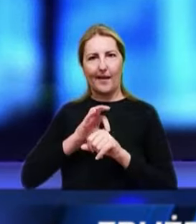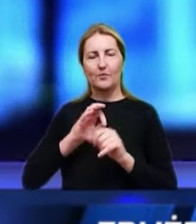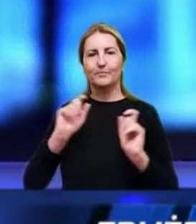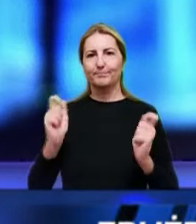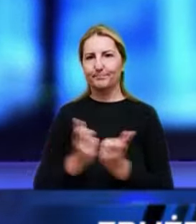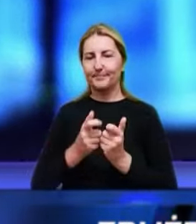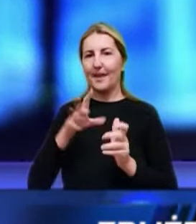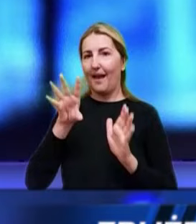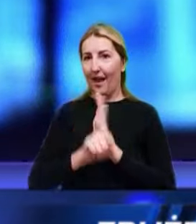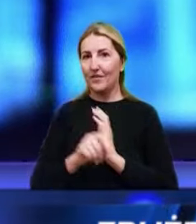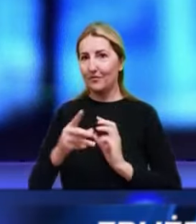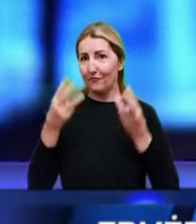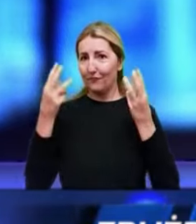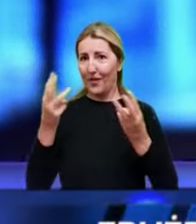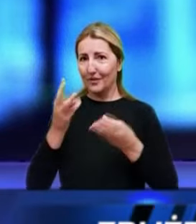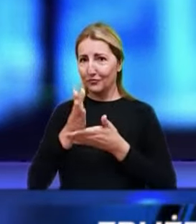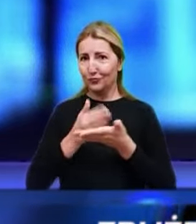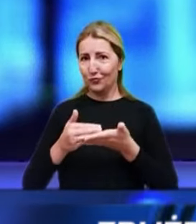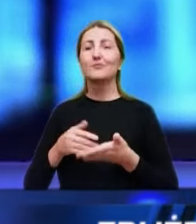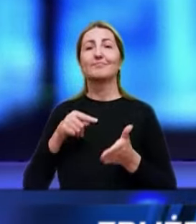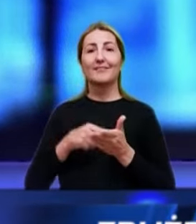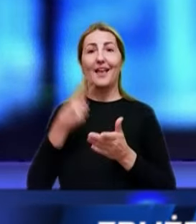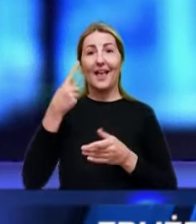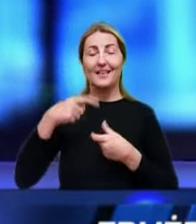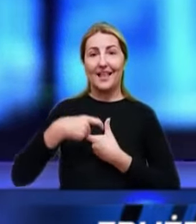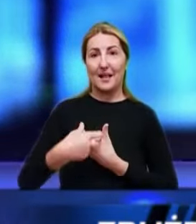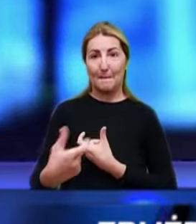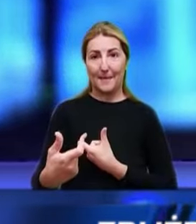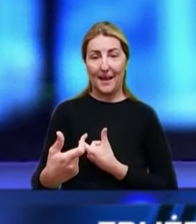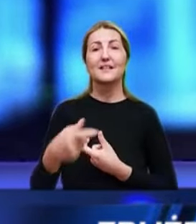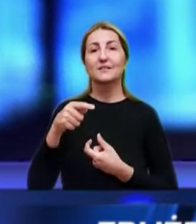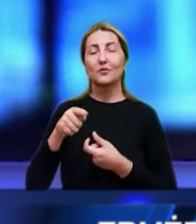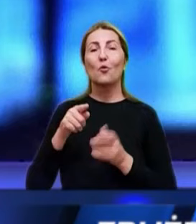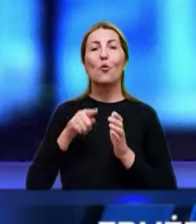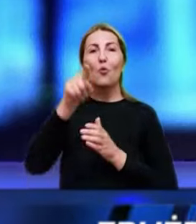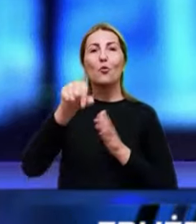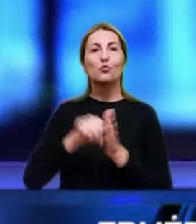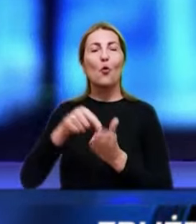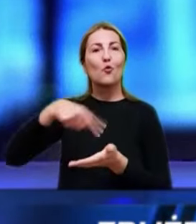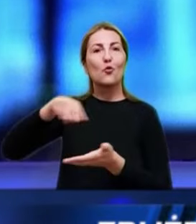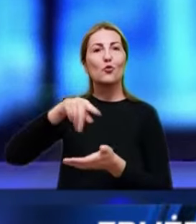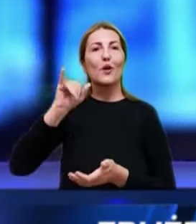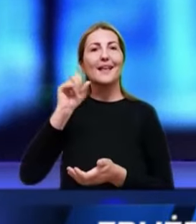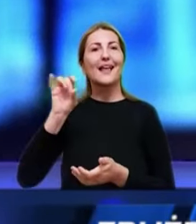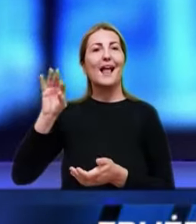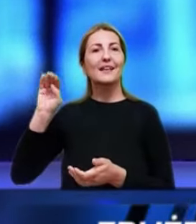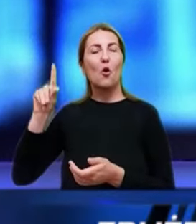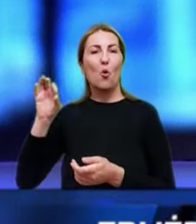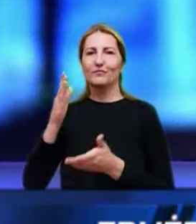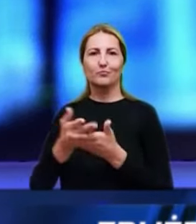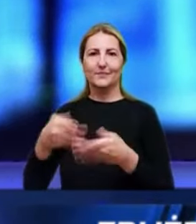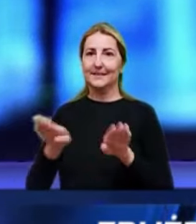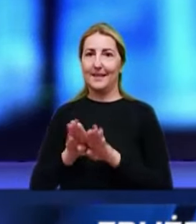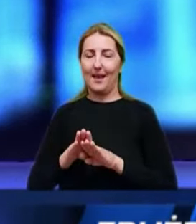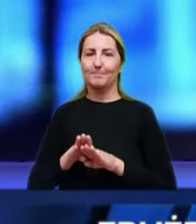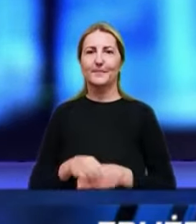ważnych elementów przeprawy. Jeden pas jezdni w kierunku Ronda Jagiellonów został wyłączony z ruchu. O szczegółach Błażej